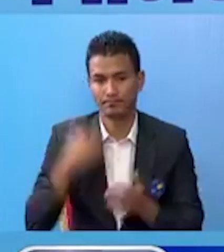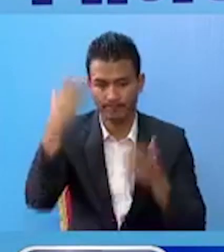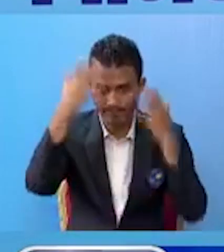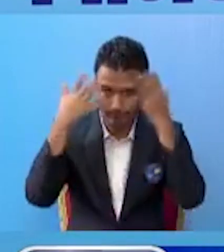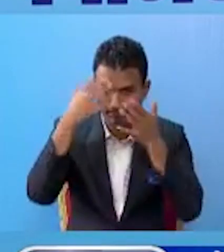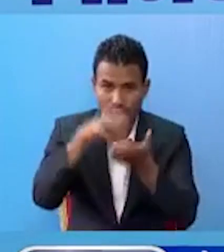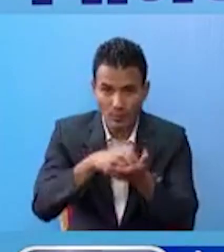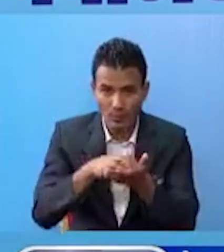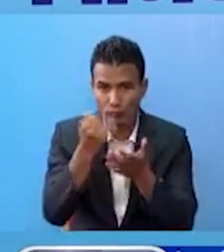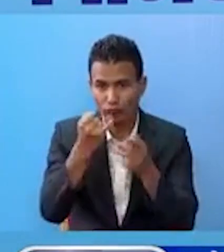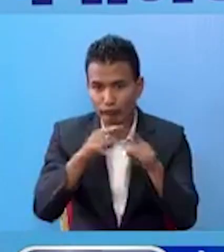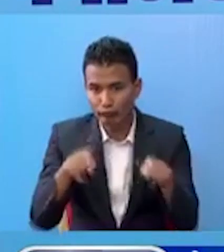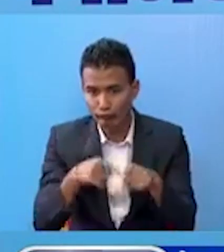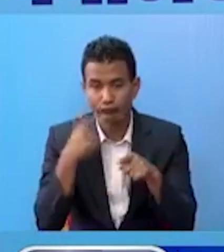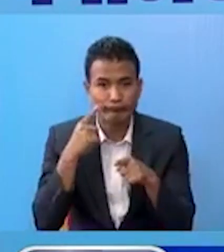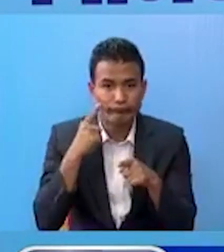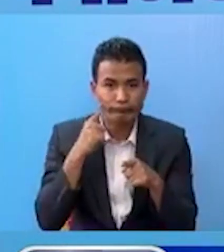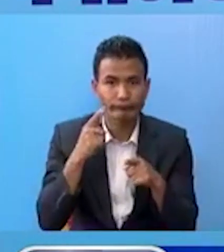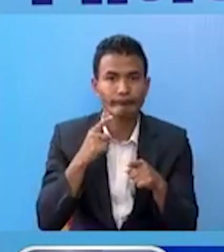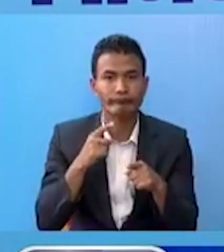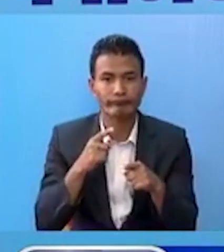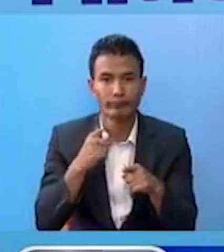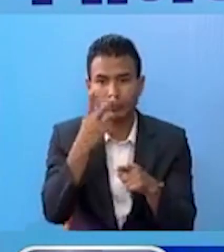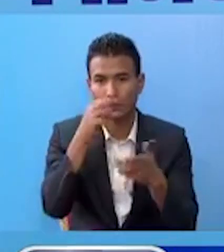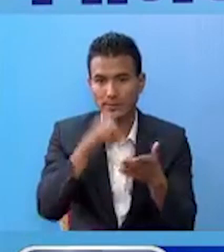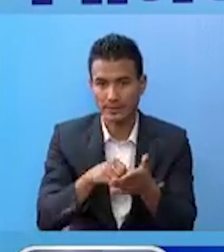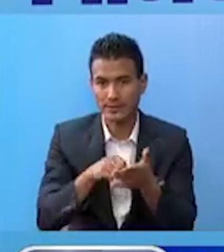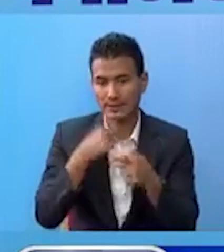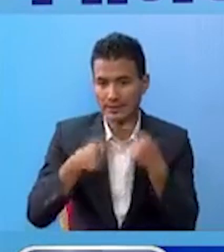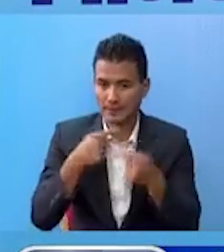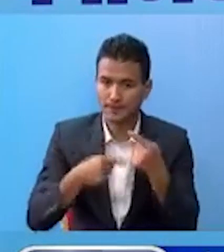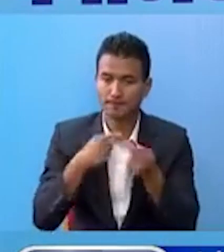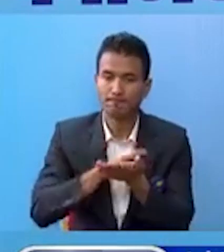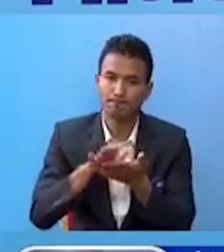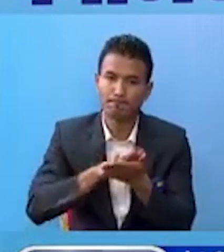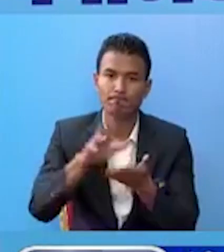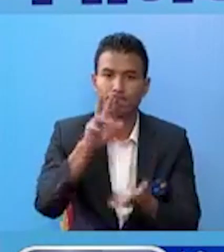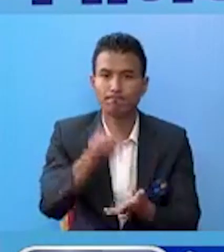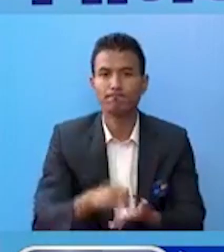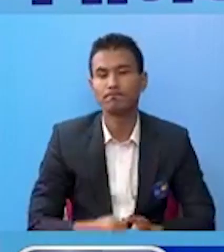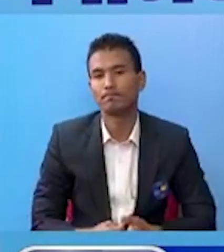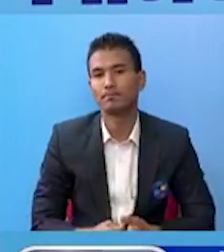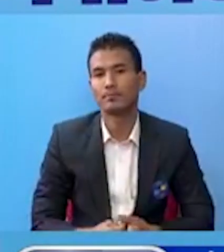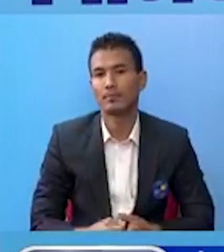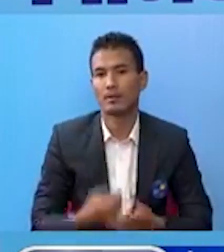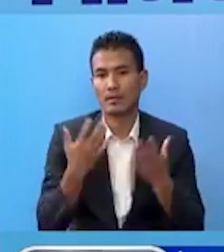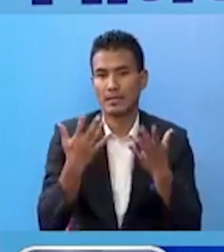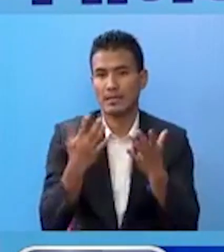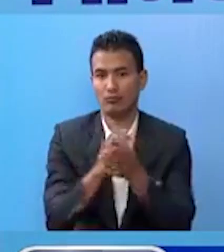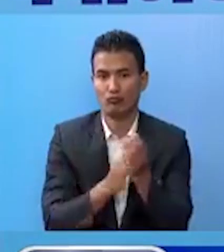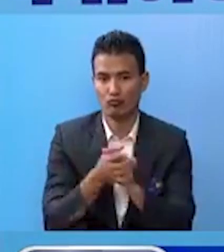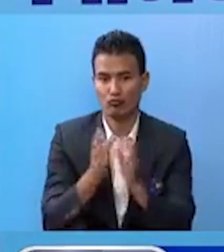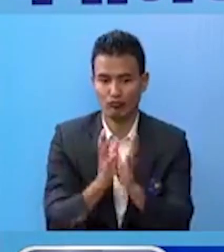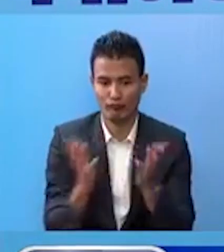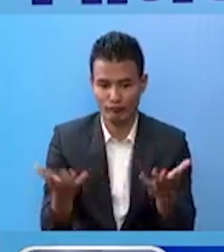स्नानघर शौचालयलाई दैनिक कम्तीमा दुई पटक नियमित रूपमा सफा गर्ने। हात धुने